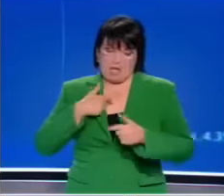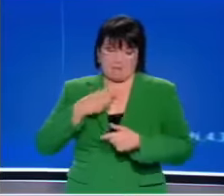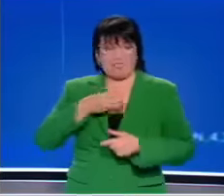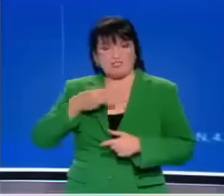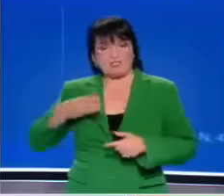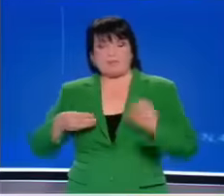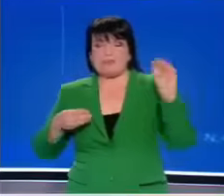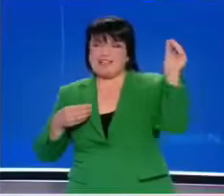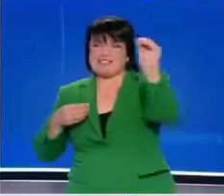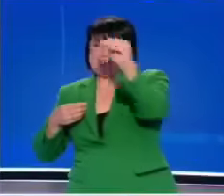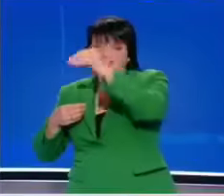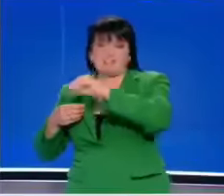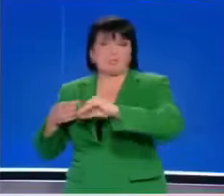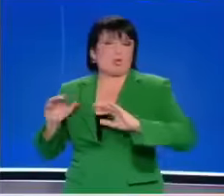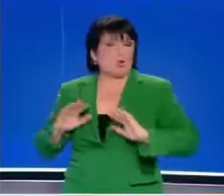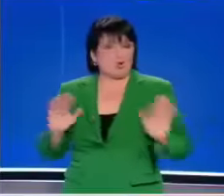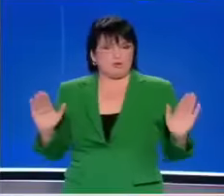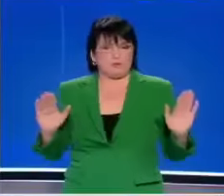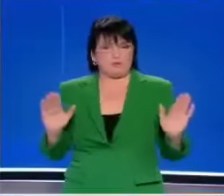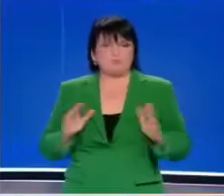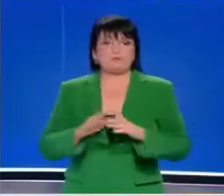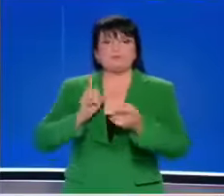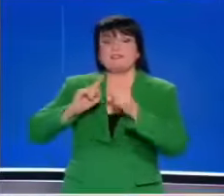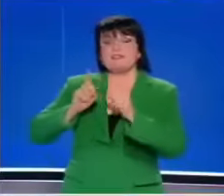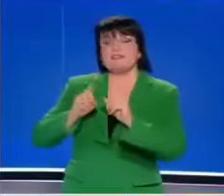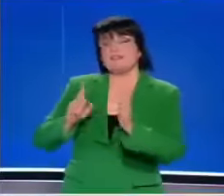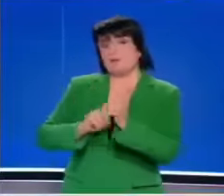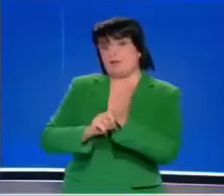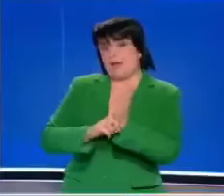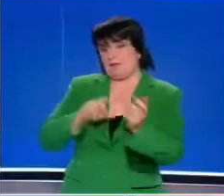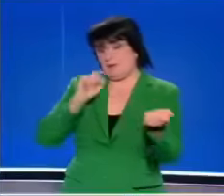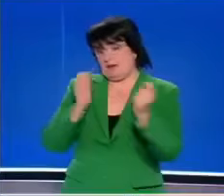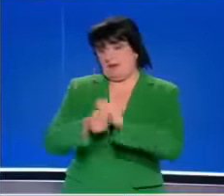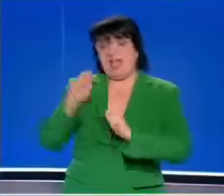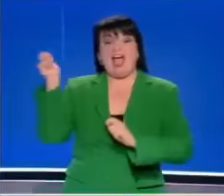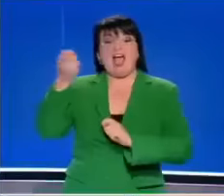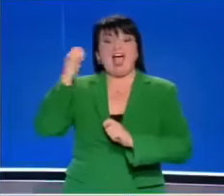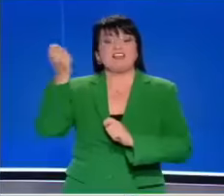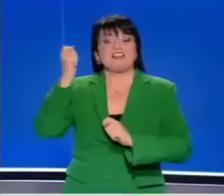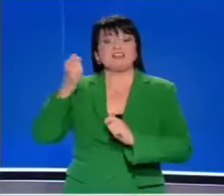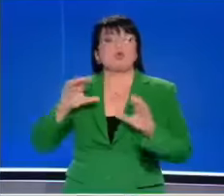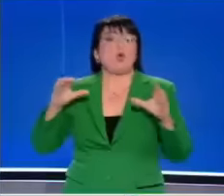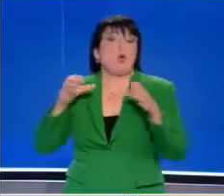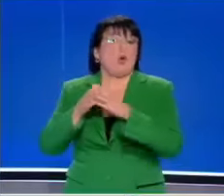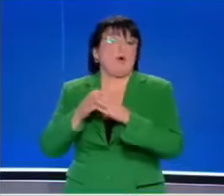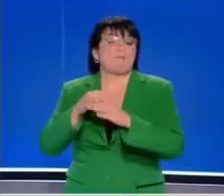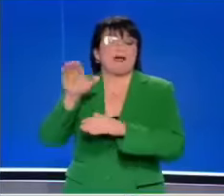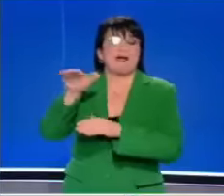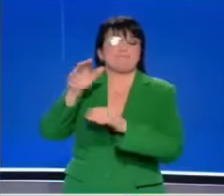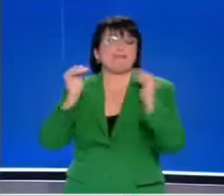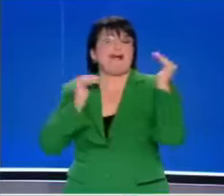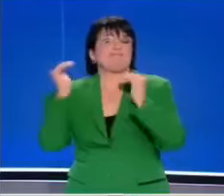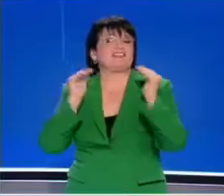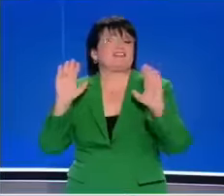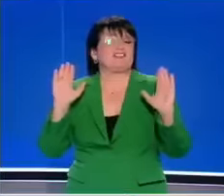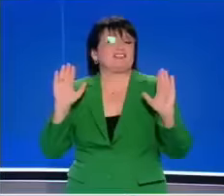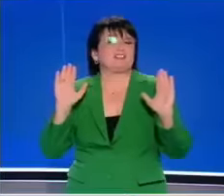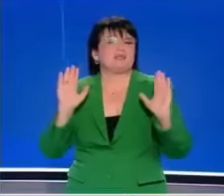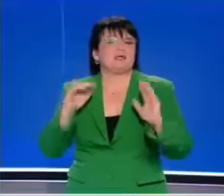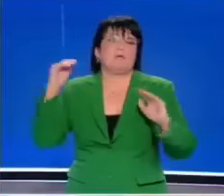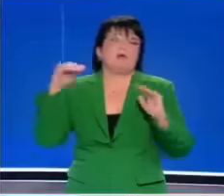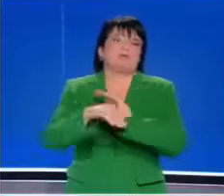εργαλιο των είναι μία συμφωνία που αρκούσε να αλλάξει η κυβέρνηση να έρθει ένα εθνικιστικό κόμμα να την αμφισβητήσει στην πράξη και να